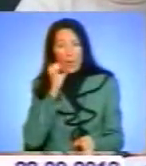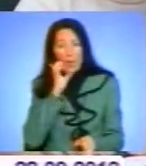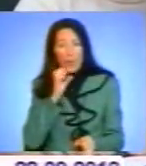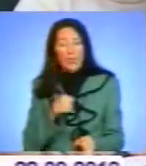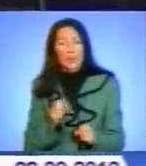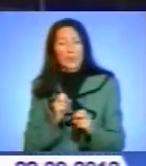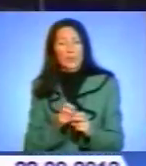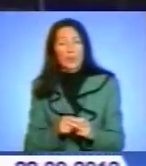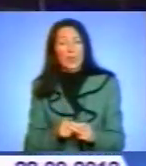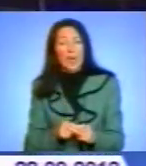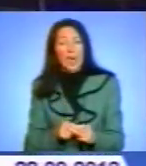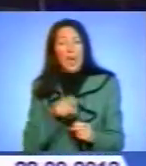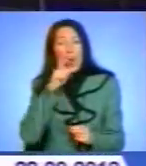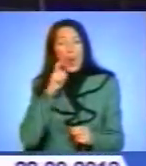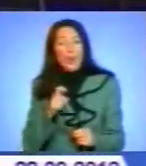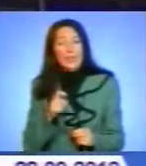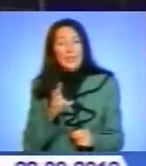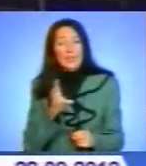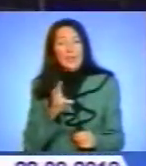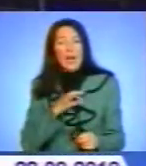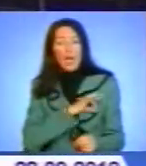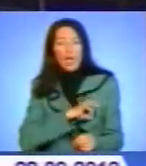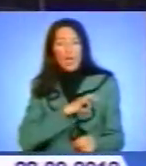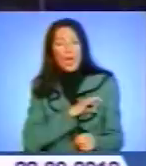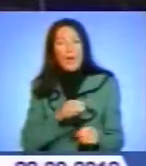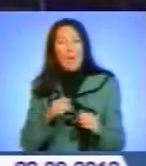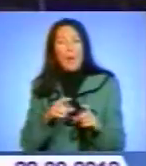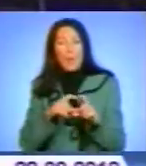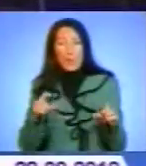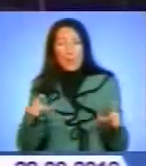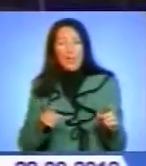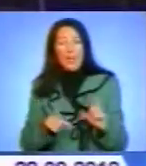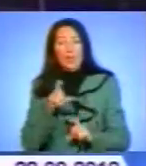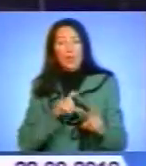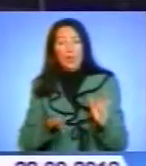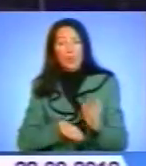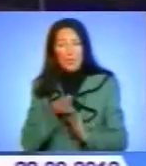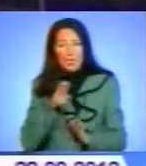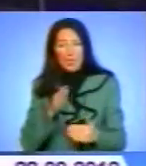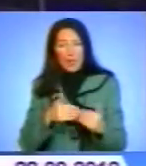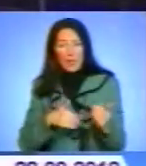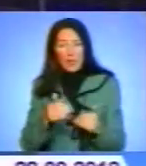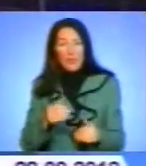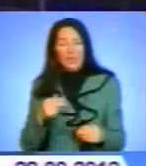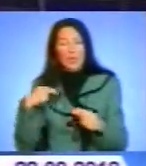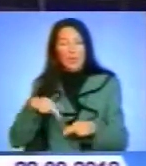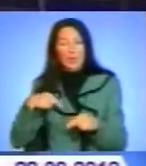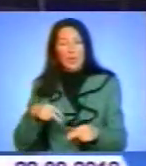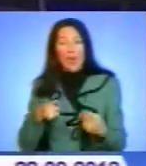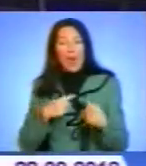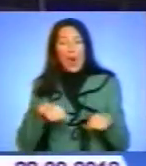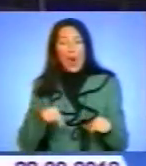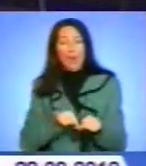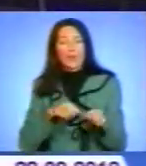податківців. Українська нотаріальна палата та Інститут підвищення кваліфікації працівників органів нотаріату